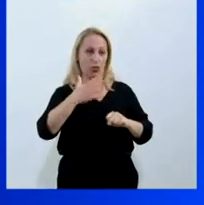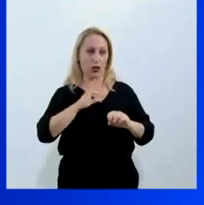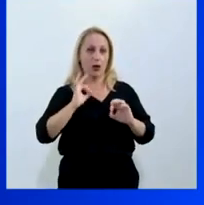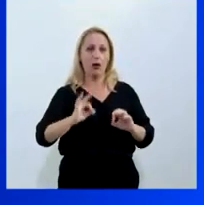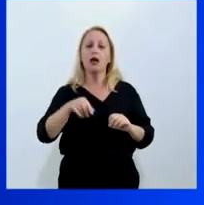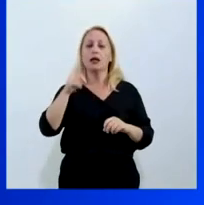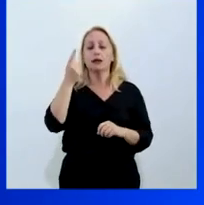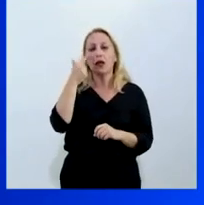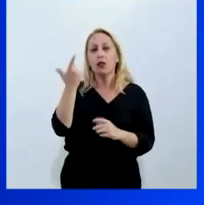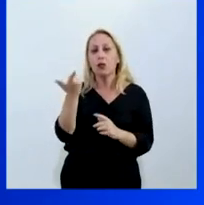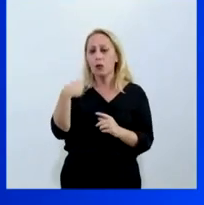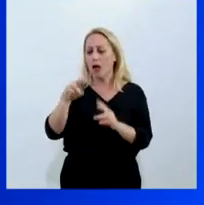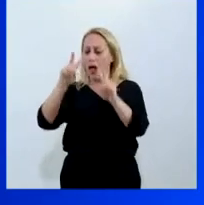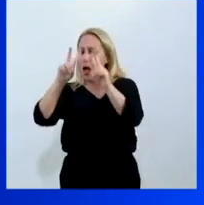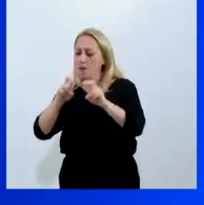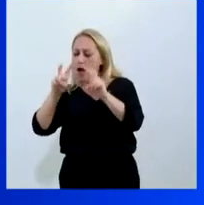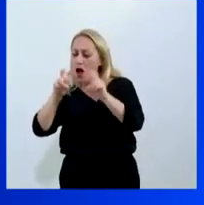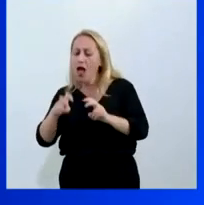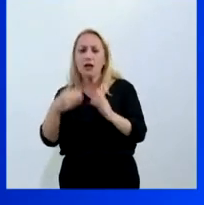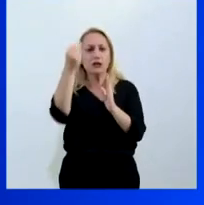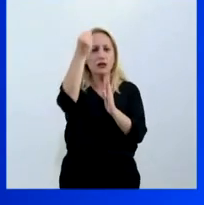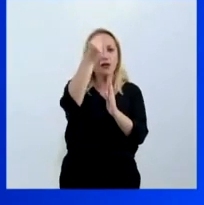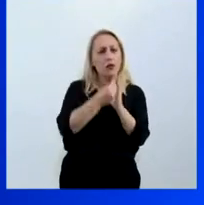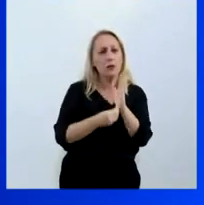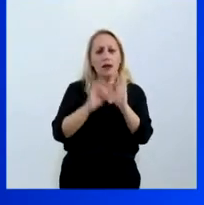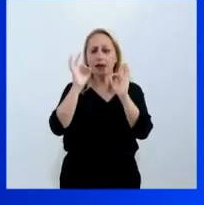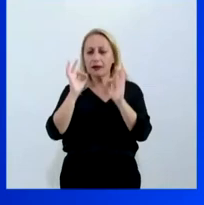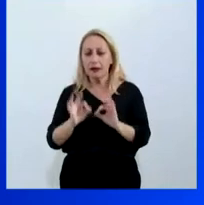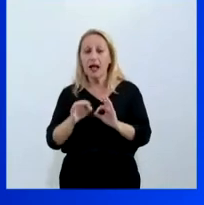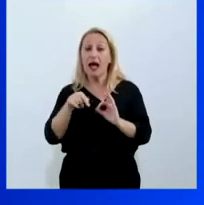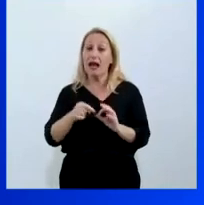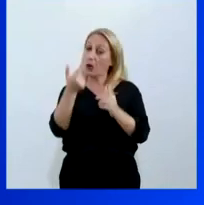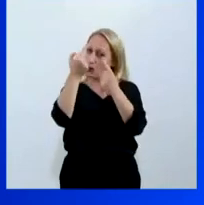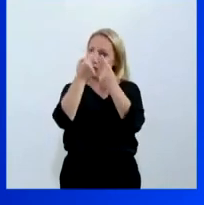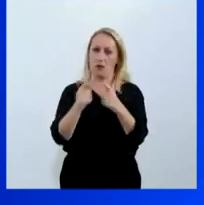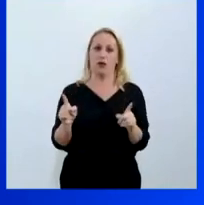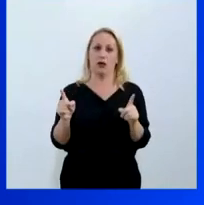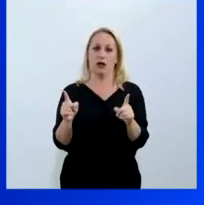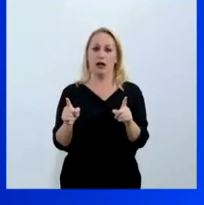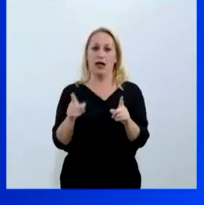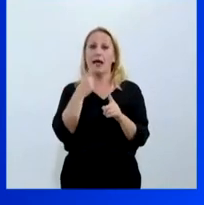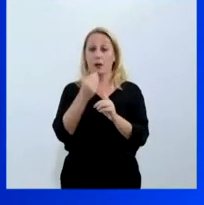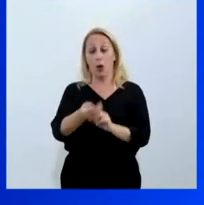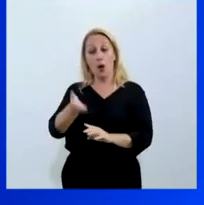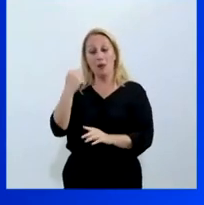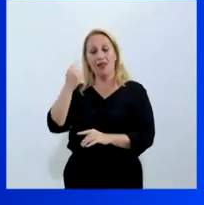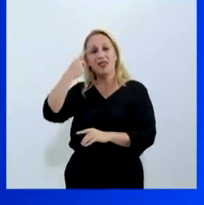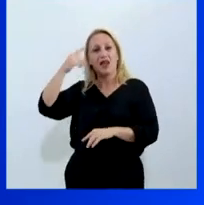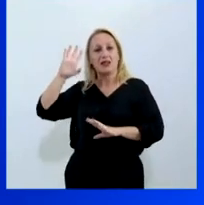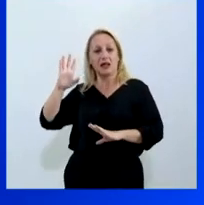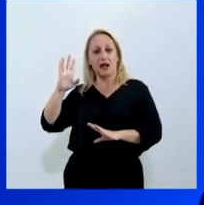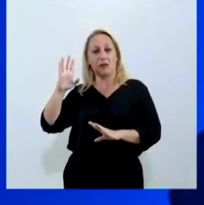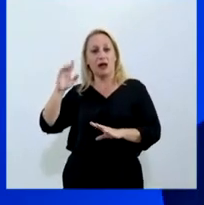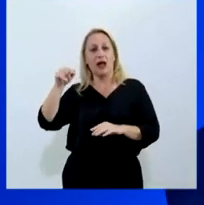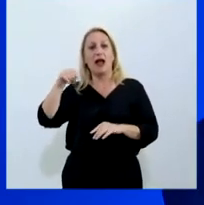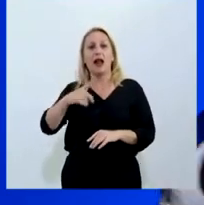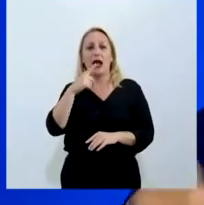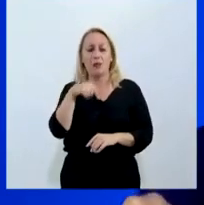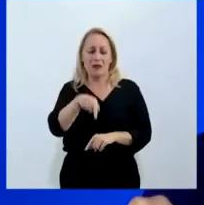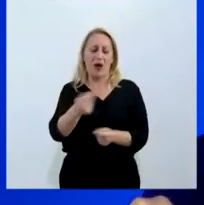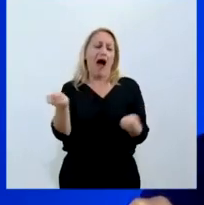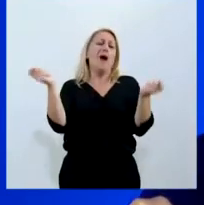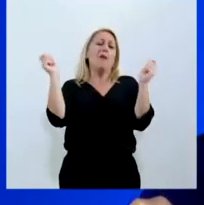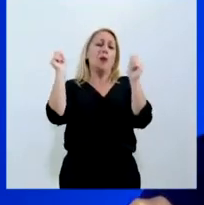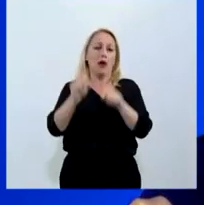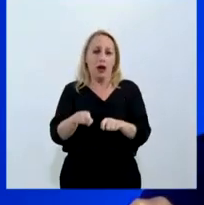δεδομένα, να δούμε όλες τις μελέτες, αλλά με μια διαφορετική πια προσέγγιση, γνωρίζοντας αυτό το οποίο δεν γνωρίζαμε. Ότι αυτό το οποίο φαινόταν αδύνατο να γίνει,